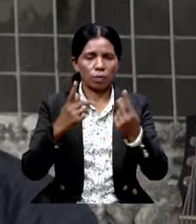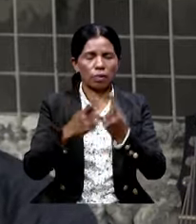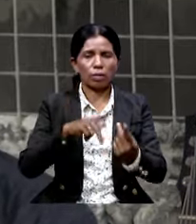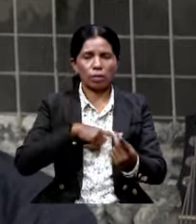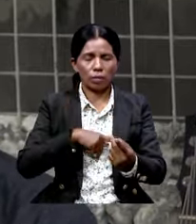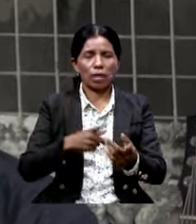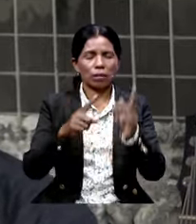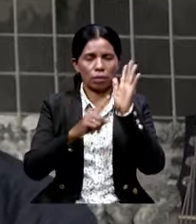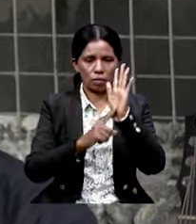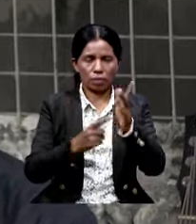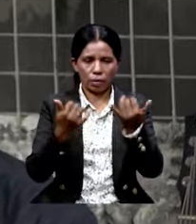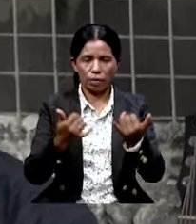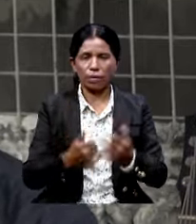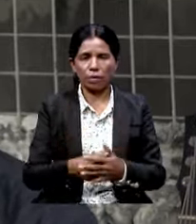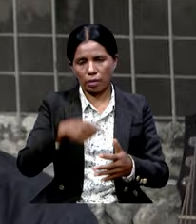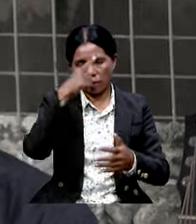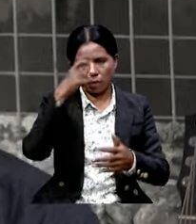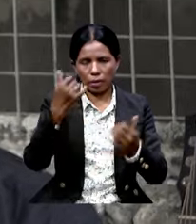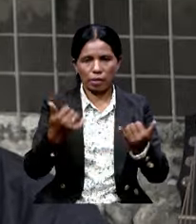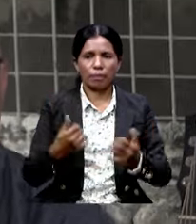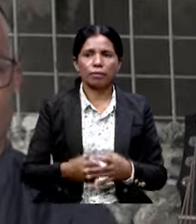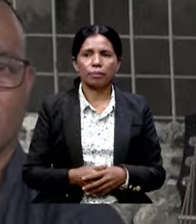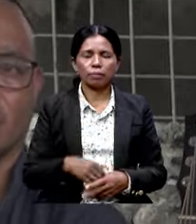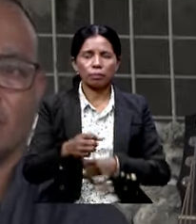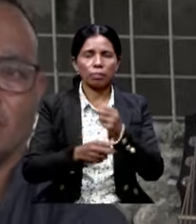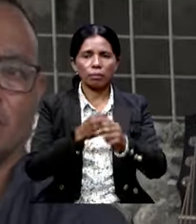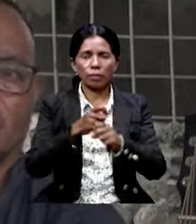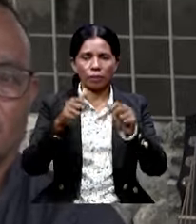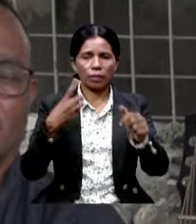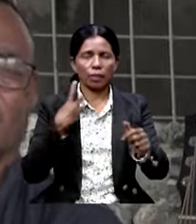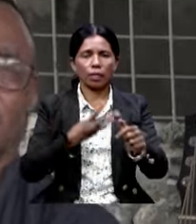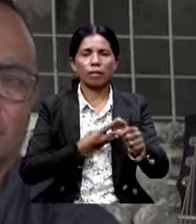iha. Tambahnya maka iha tina dana kita selebra tina iha